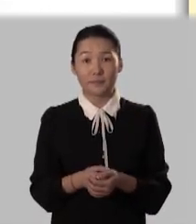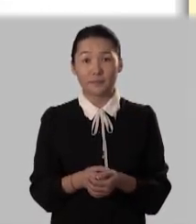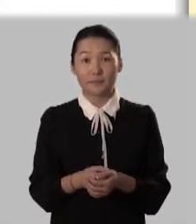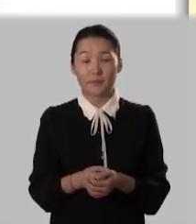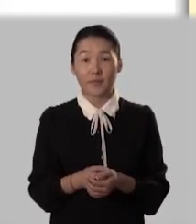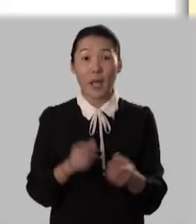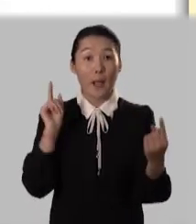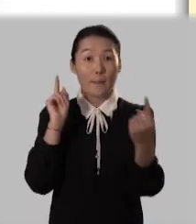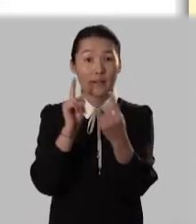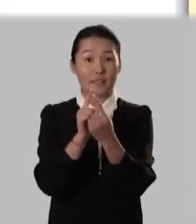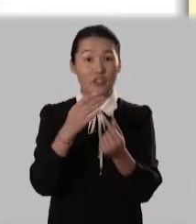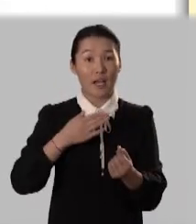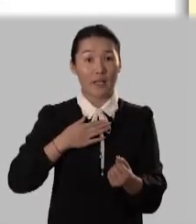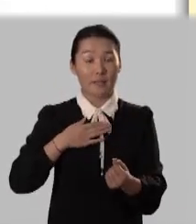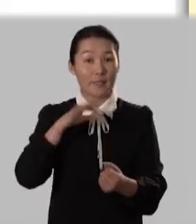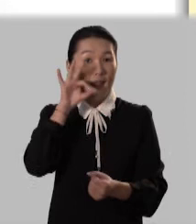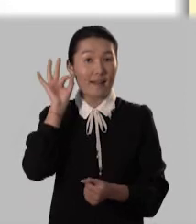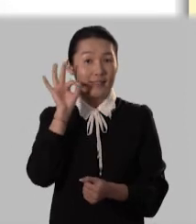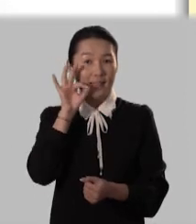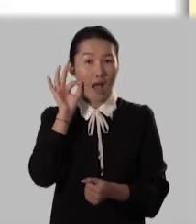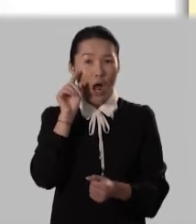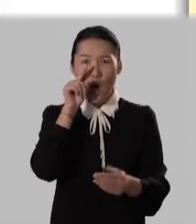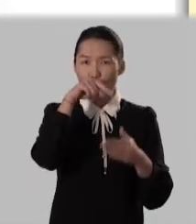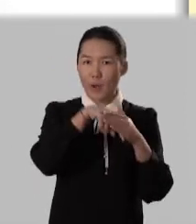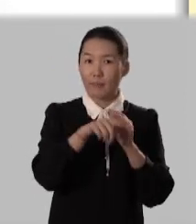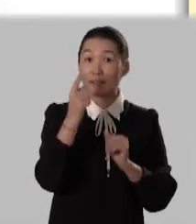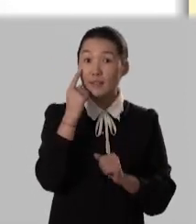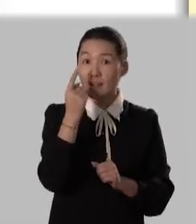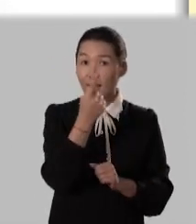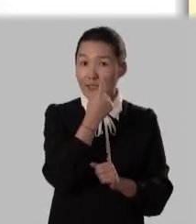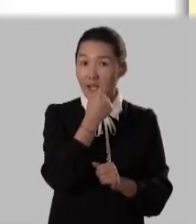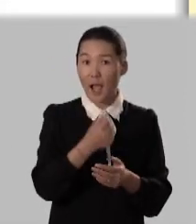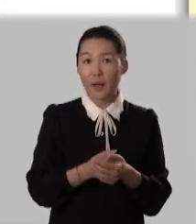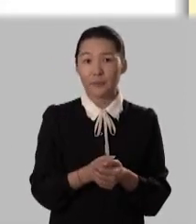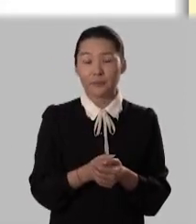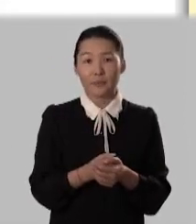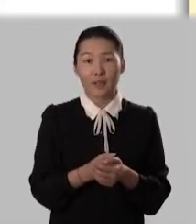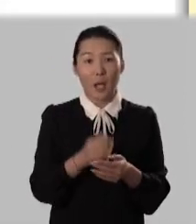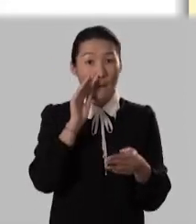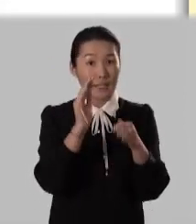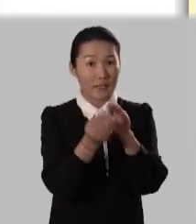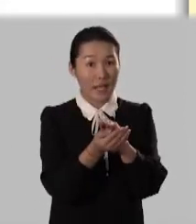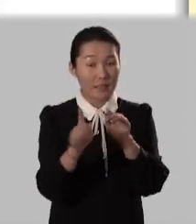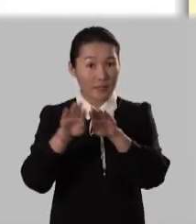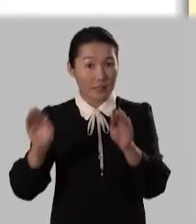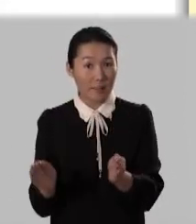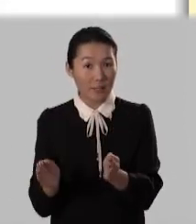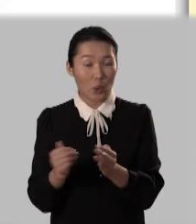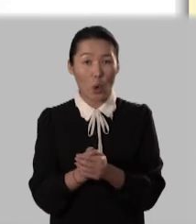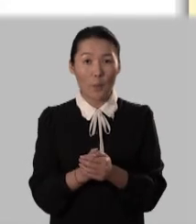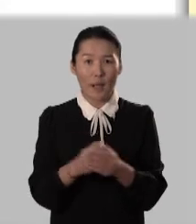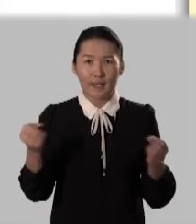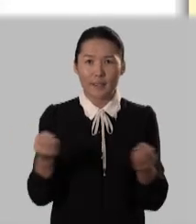повстречалась мне леса любопытные глаза притаилась за пинком ярко рыжим